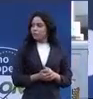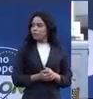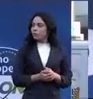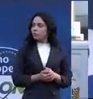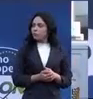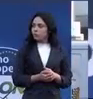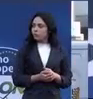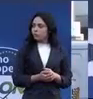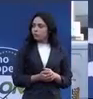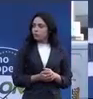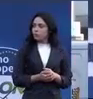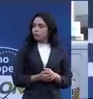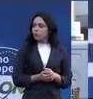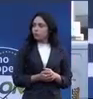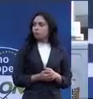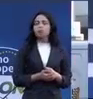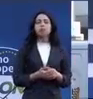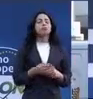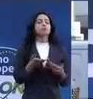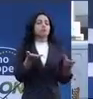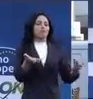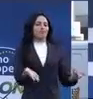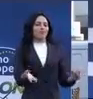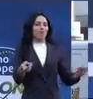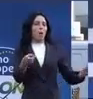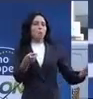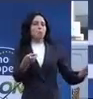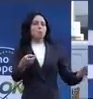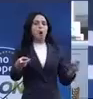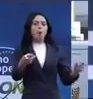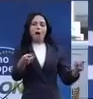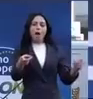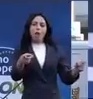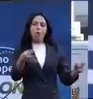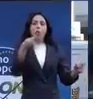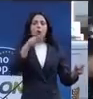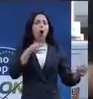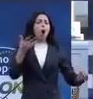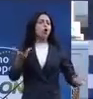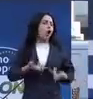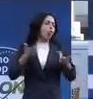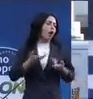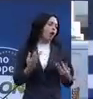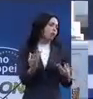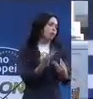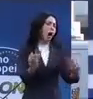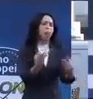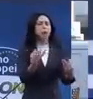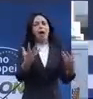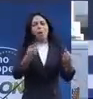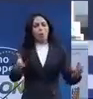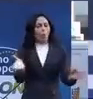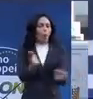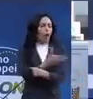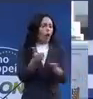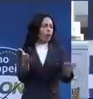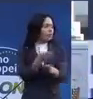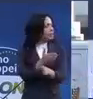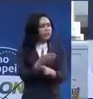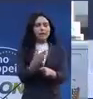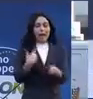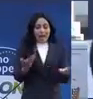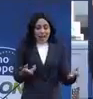questo non è il momento in cui ci si può accontentare sapete non è il